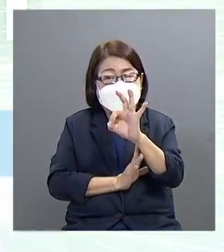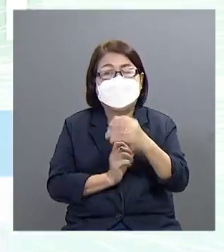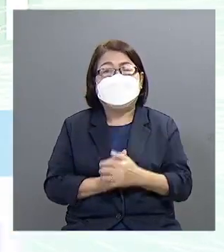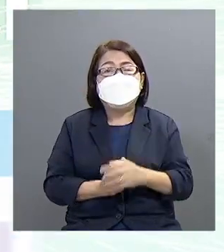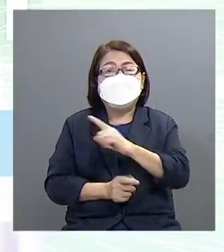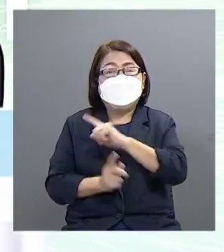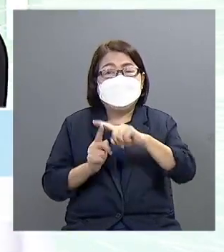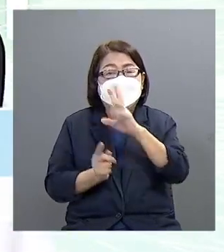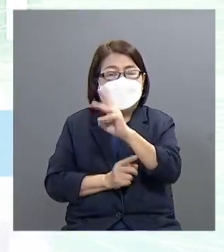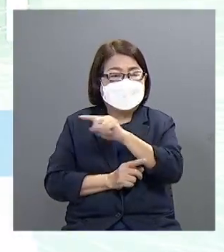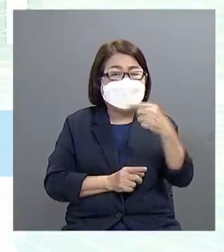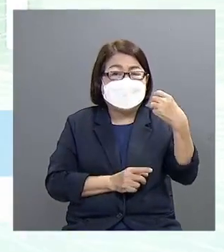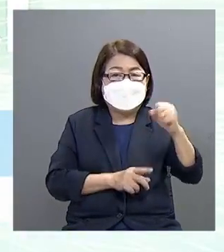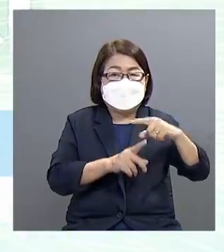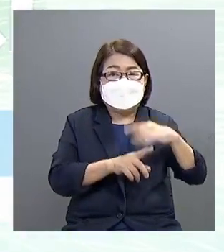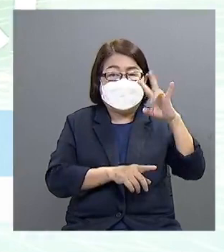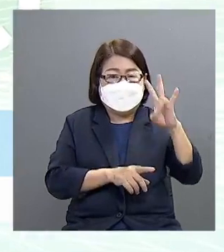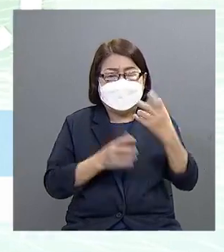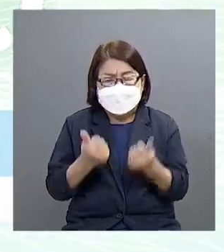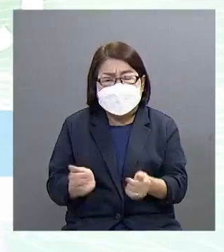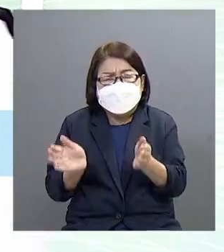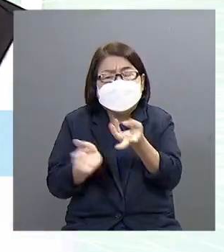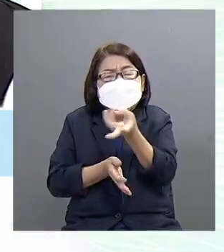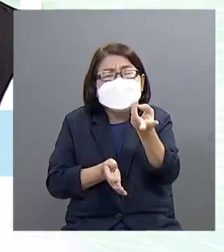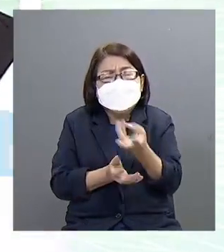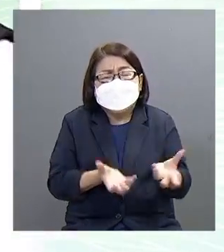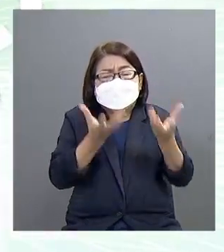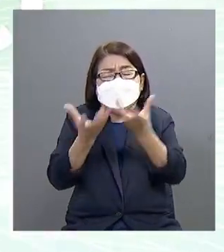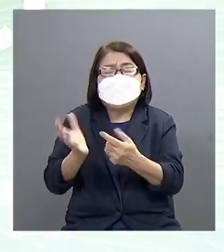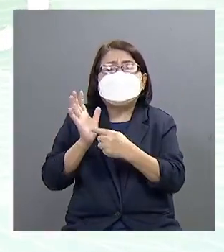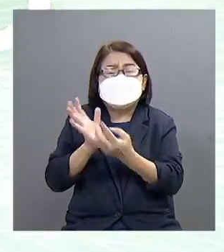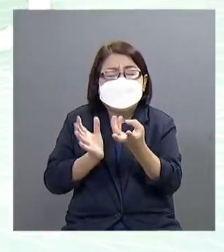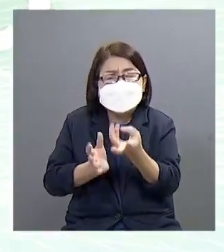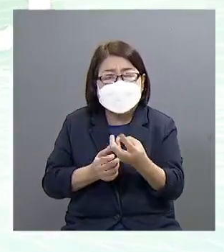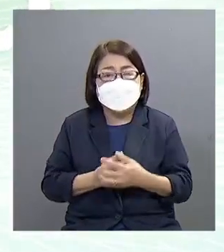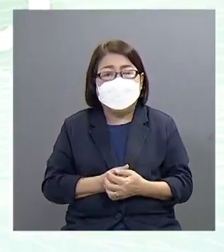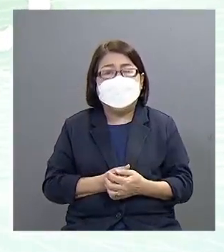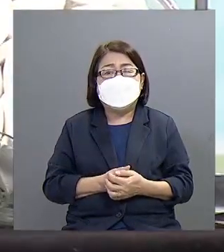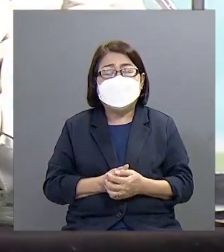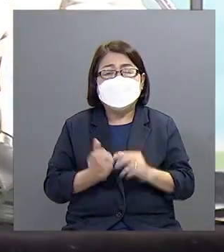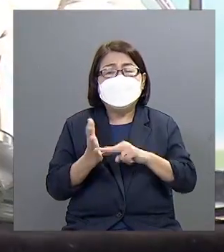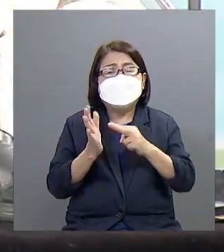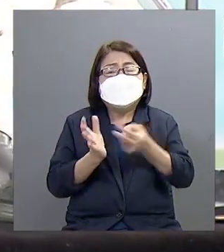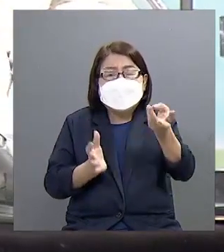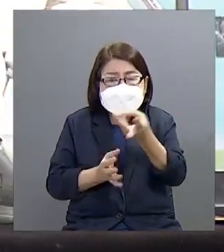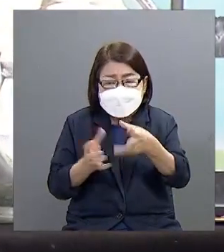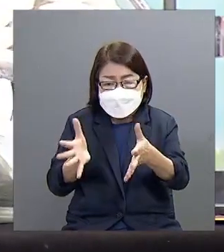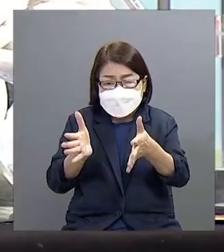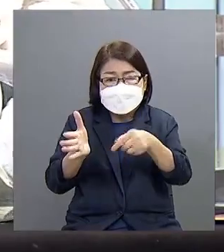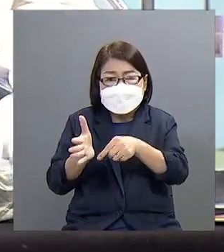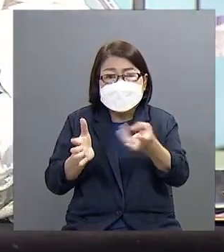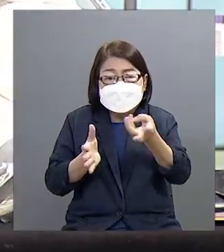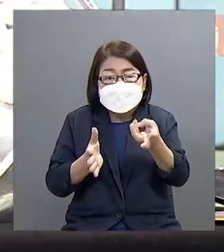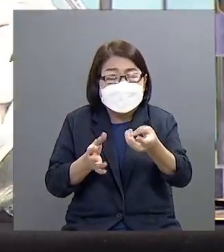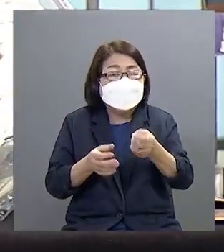แค่ผงทุลี ฮะโอ้โห อุ้ยเหรอฮะ เขาเป็นแค่ผงทุลี ใช้คำว่าทุลีนี่แสดงว่ามันเล็กมากเลย มันเล็กมากฮะเล็กมากครับเพราะว่าในงาน